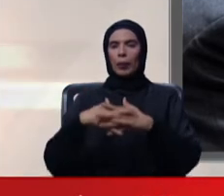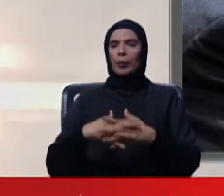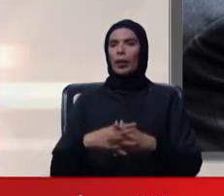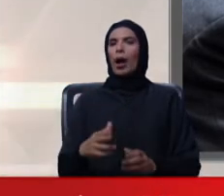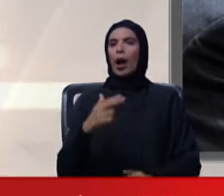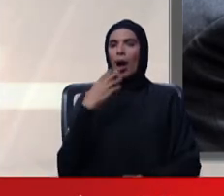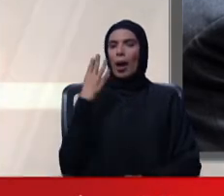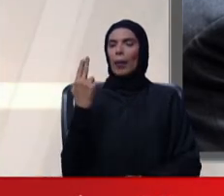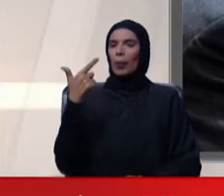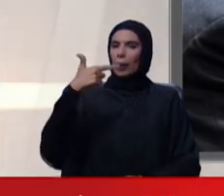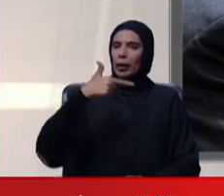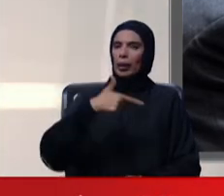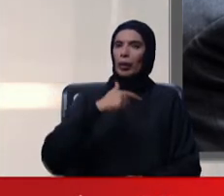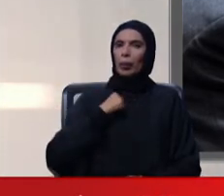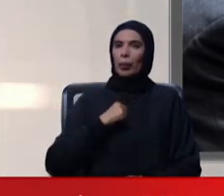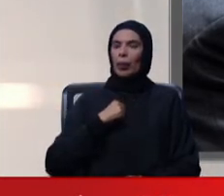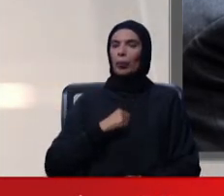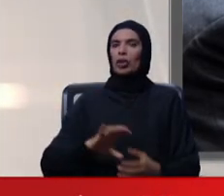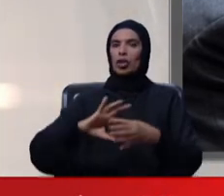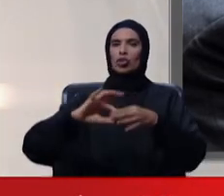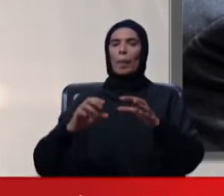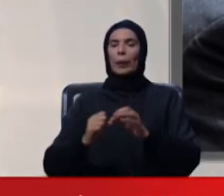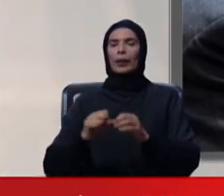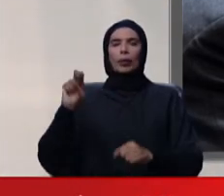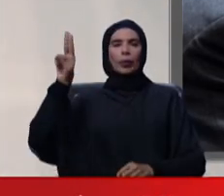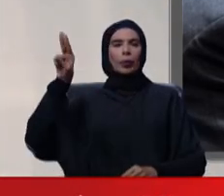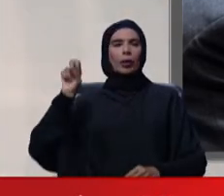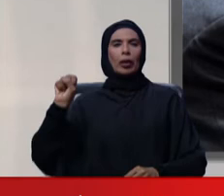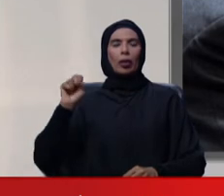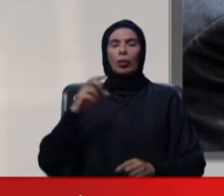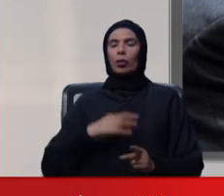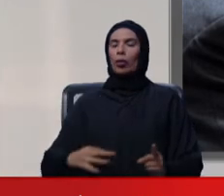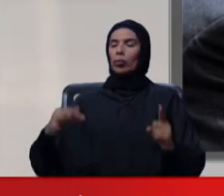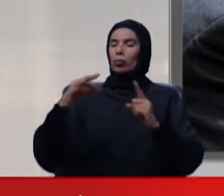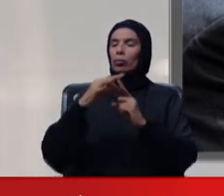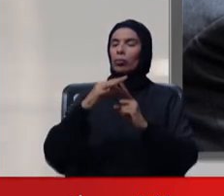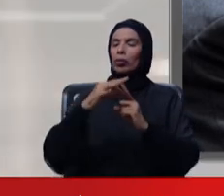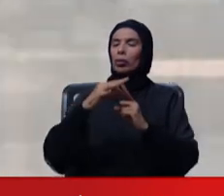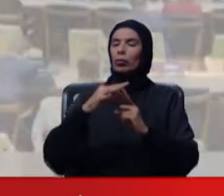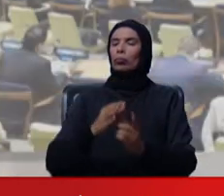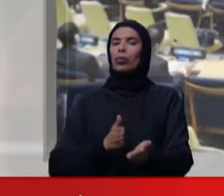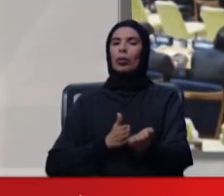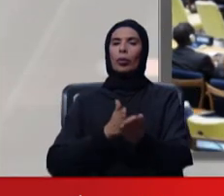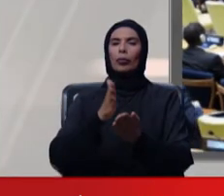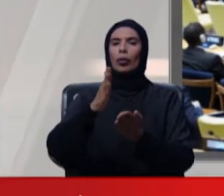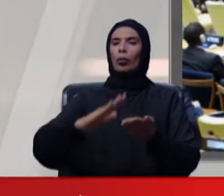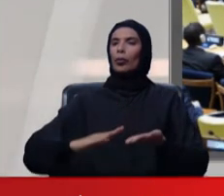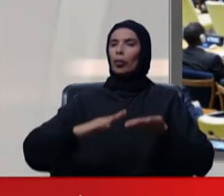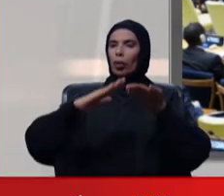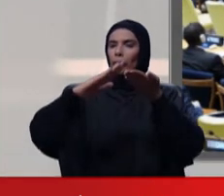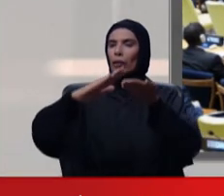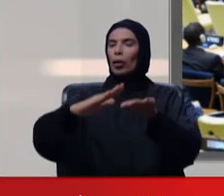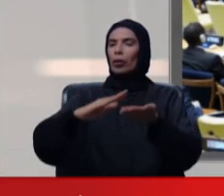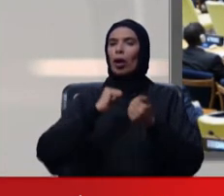74 للجمعية العامة للأمم المتحدة. يهدف الحوار إلى البحث في أفضل السبل المساعدة في توفير الموارد